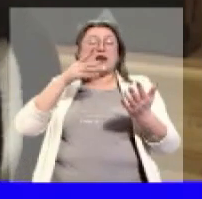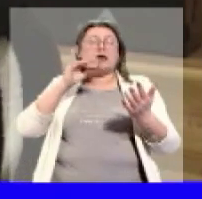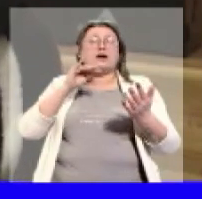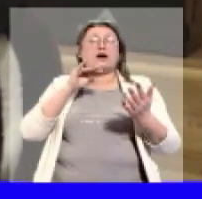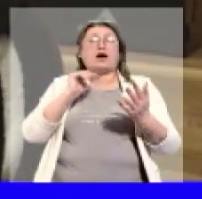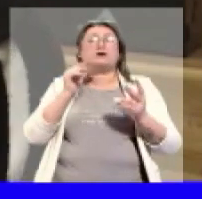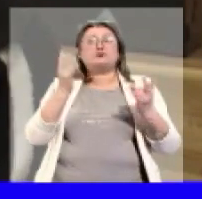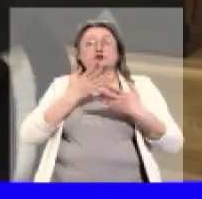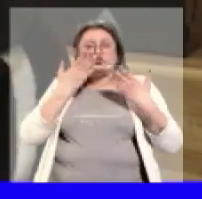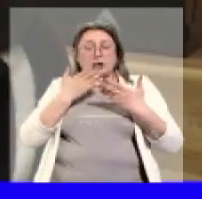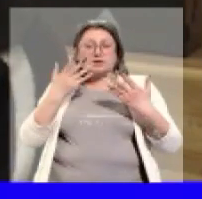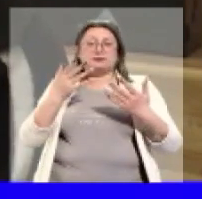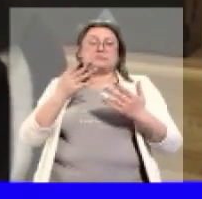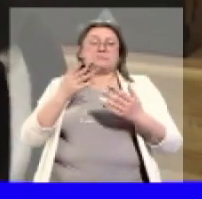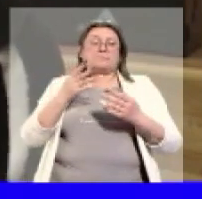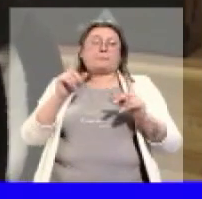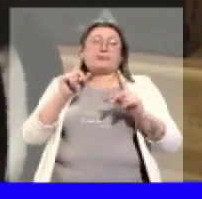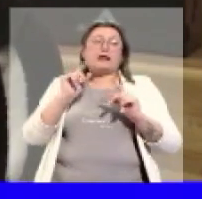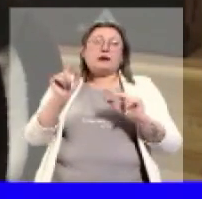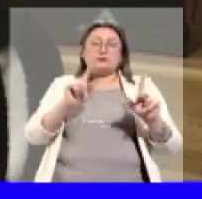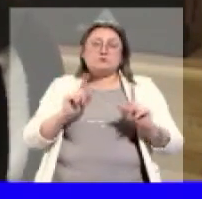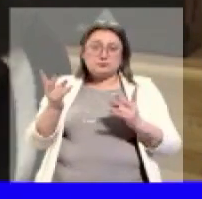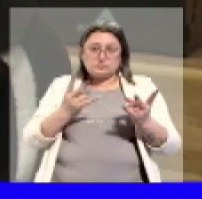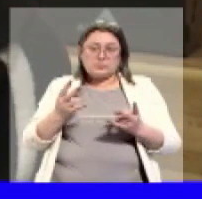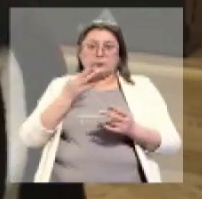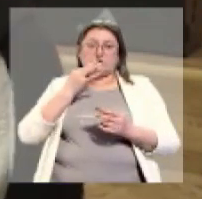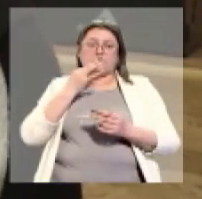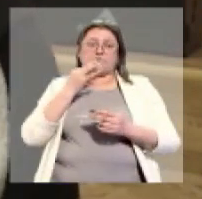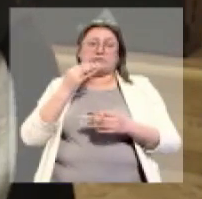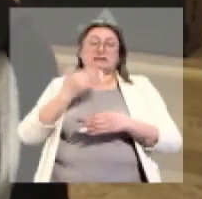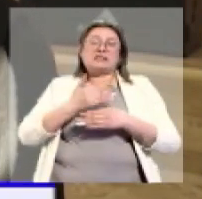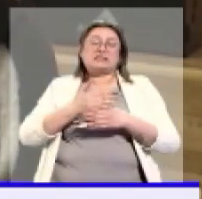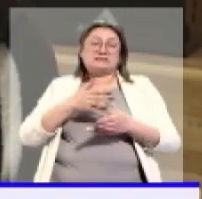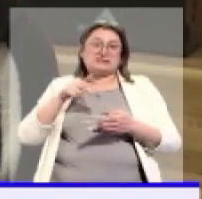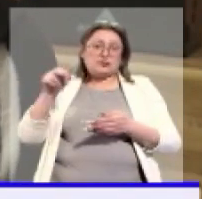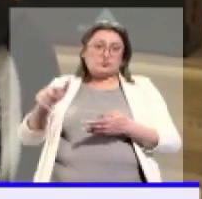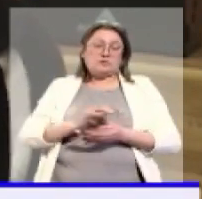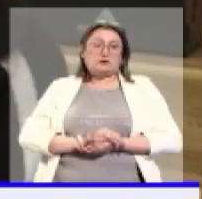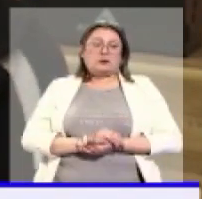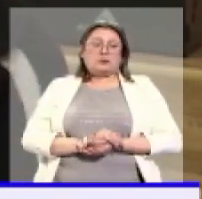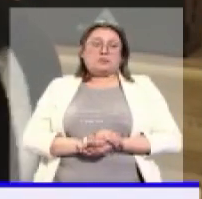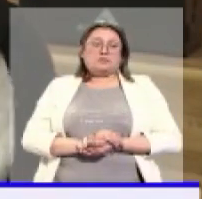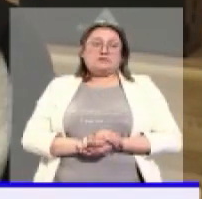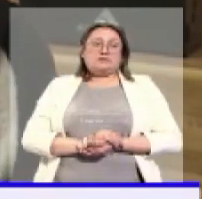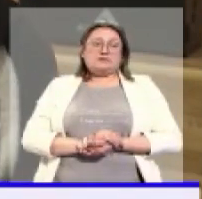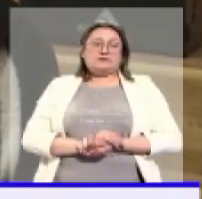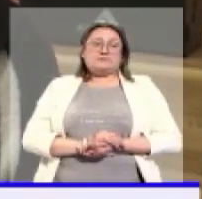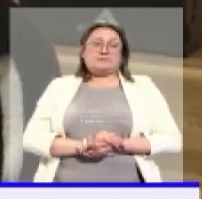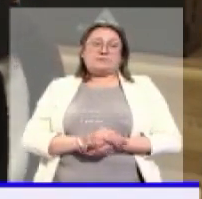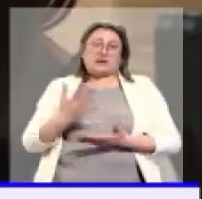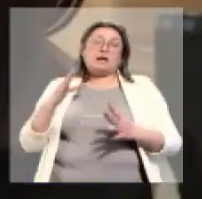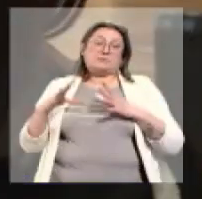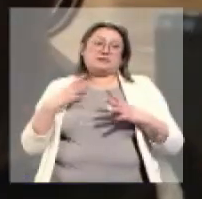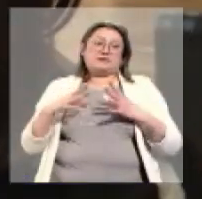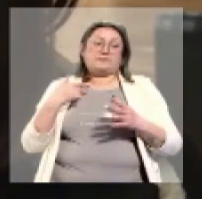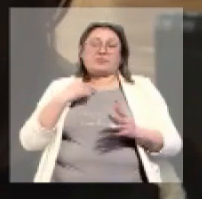как читать. Потом мы можем пойти на сцену и тут уже все, как обычно,